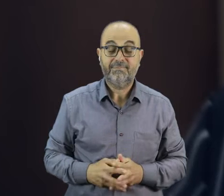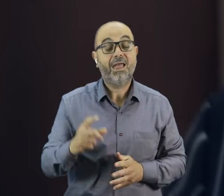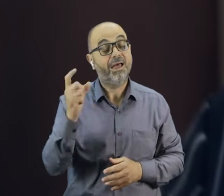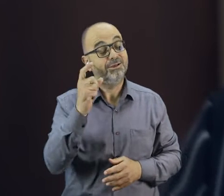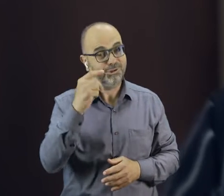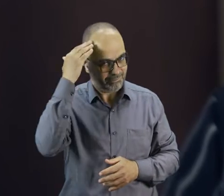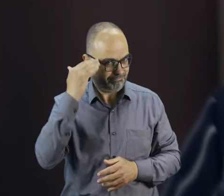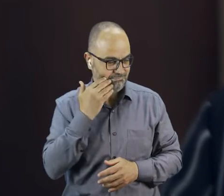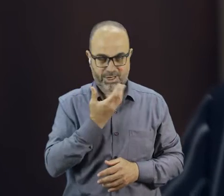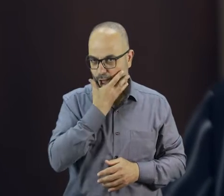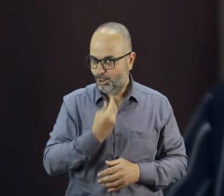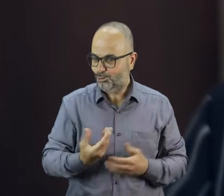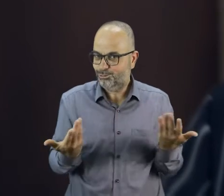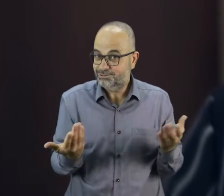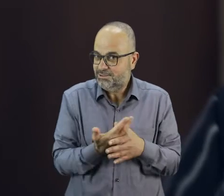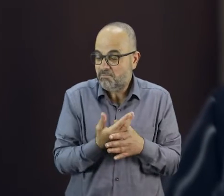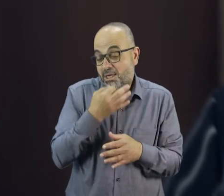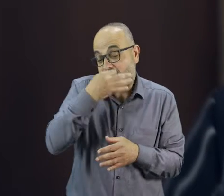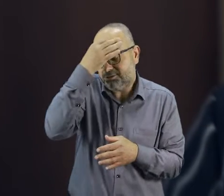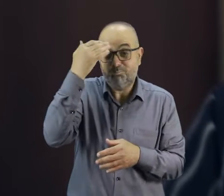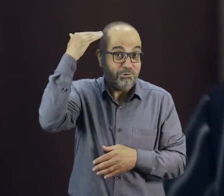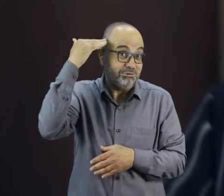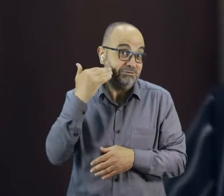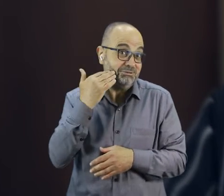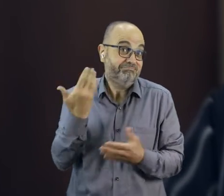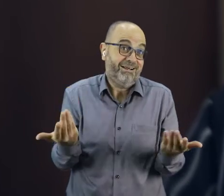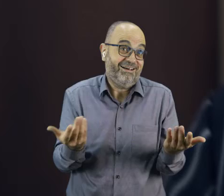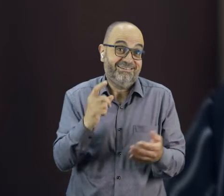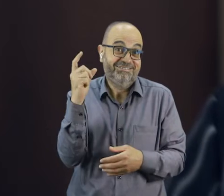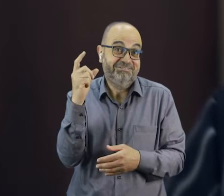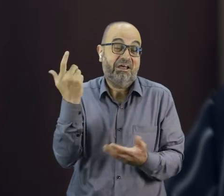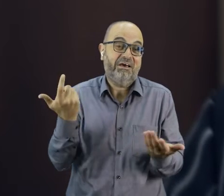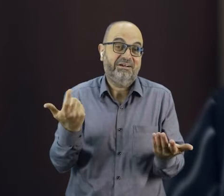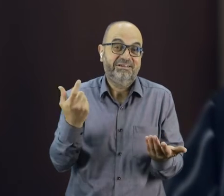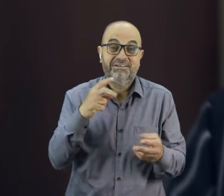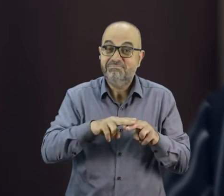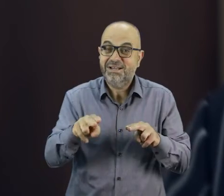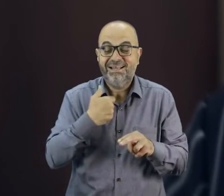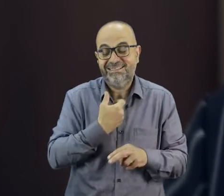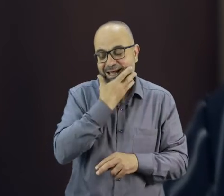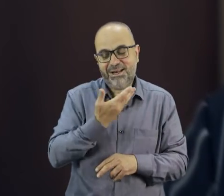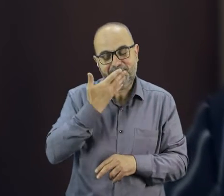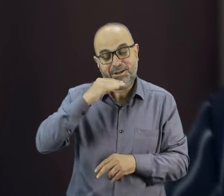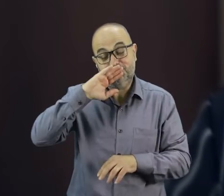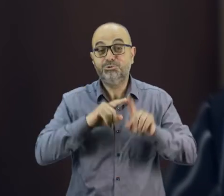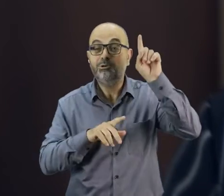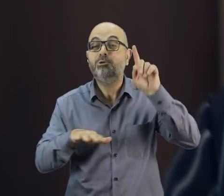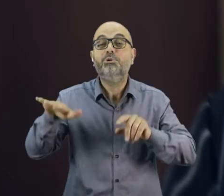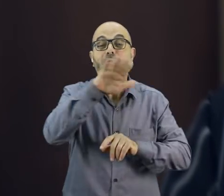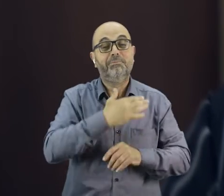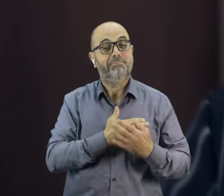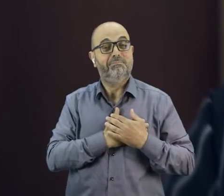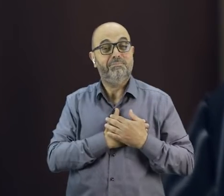أكيد شهر حيكون جميل لأنه سمي باسمنا، لأنه إحنا الستات يعني الحمد لله الكل